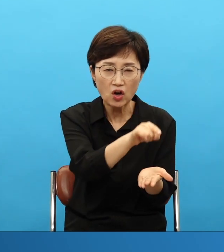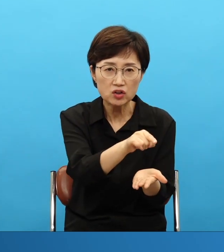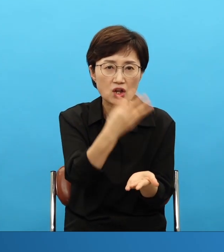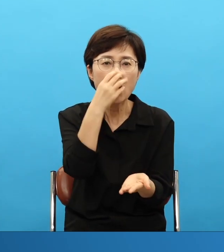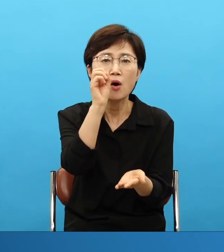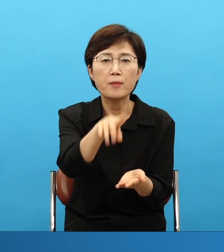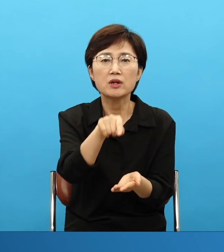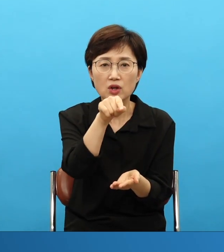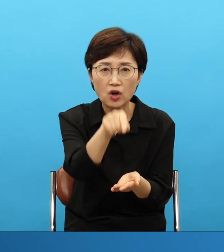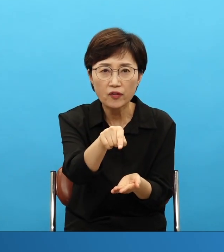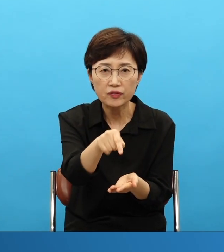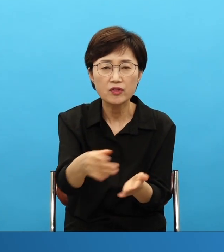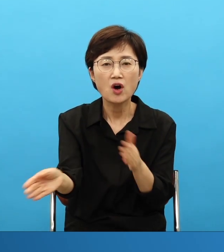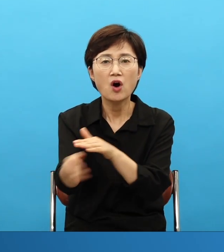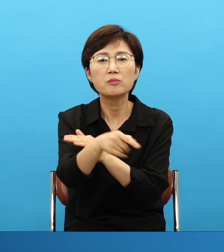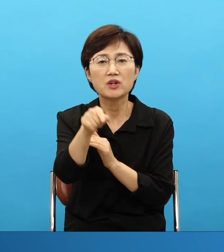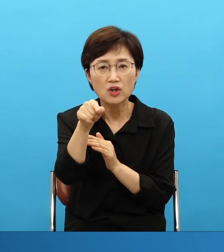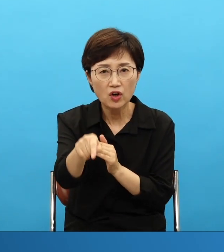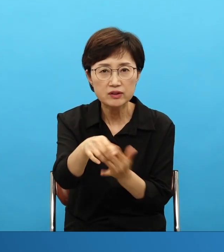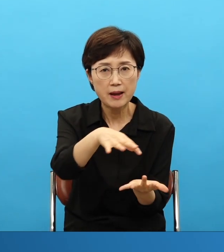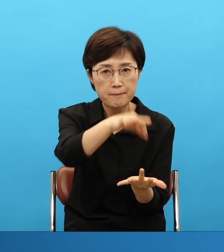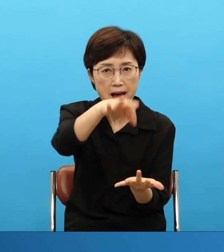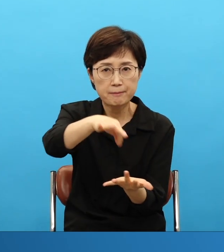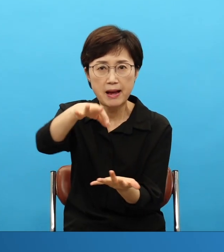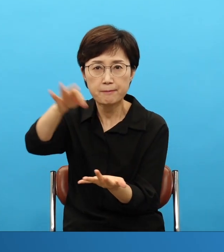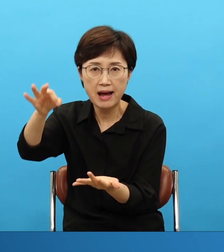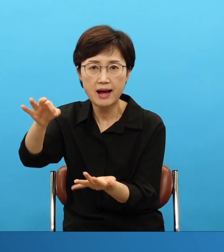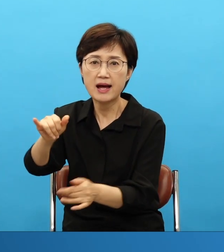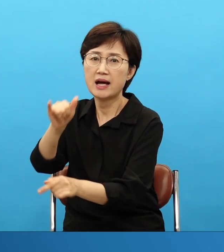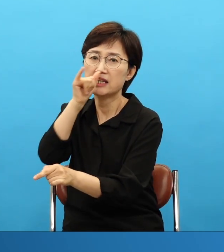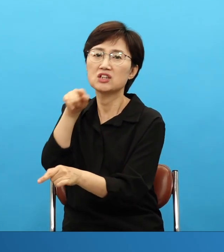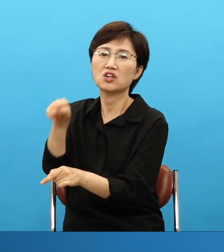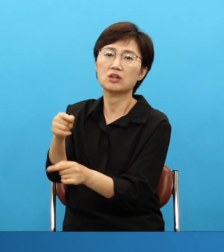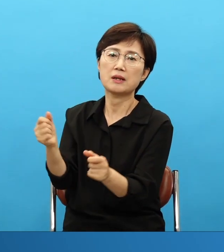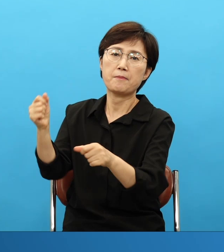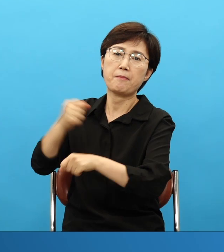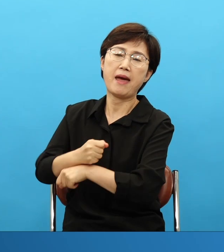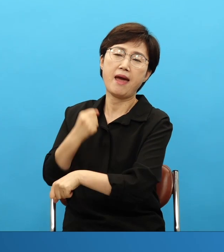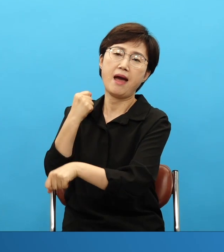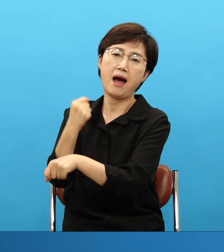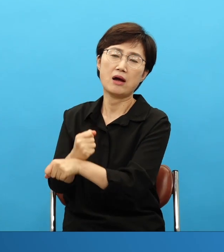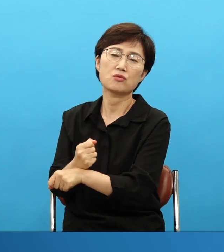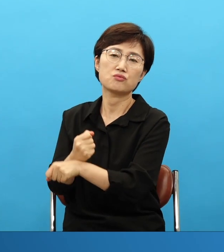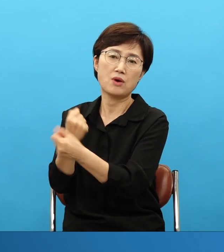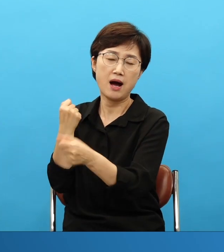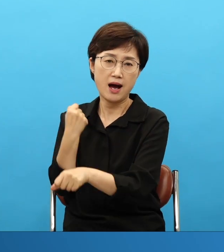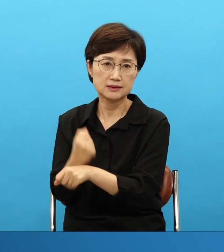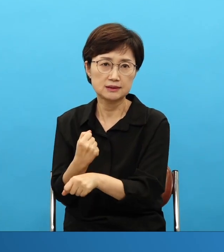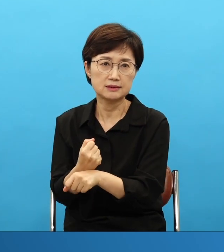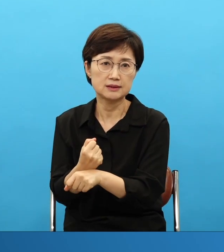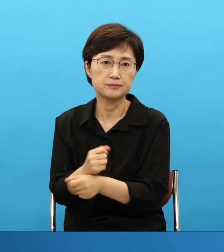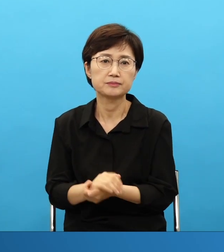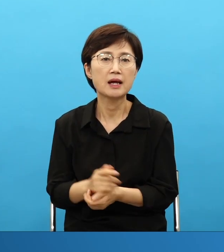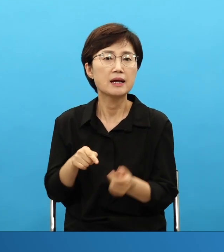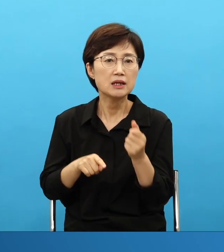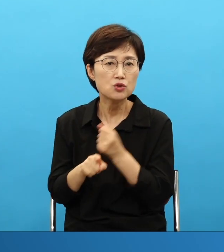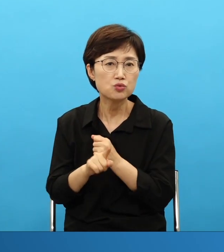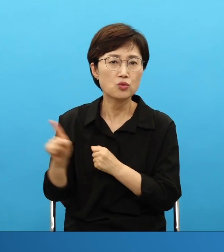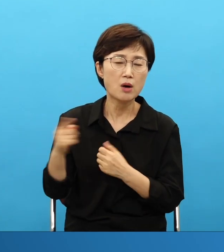천한 것들과 멸시받는 것들과 없는 것들을 택하사 있는 것들을 피하려